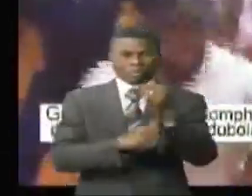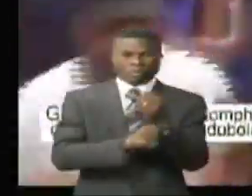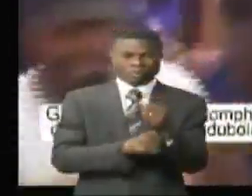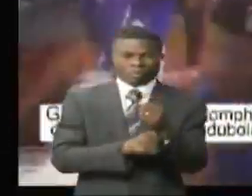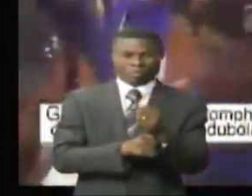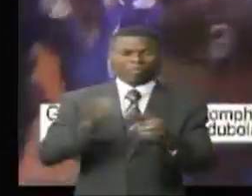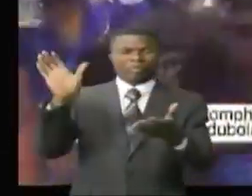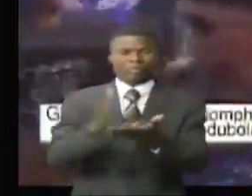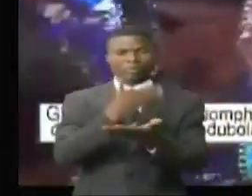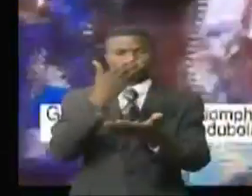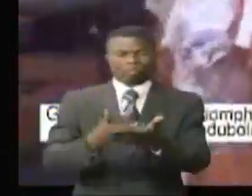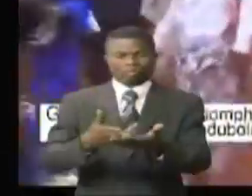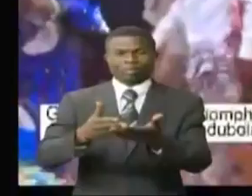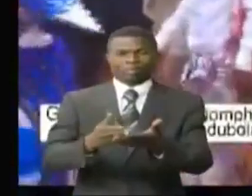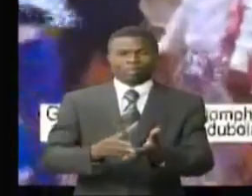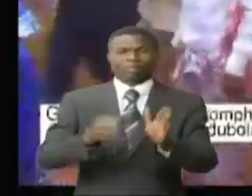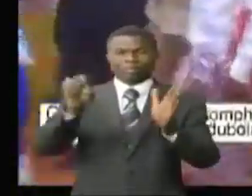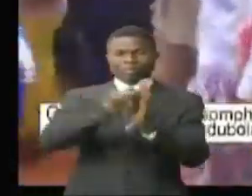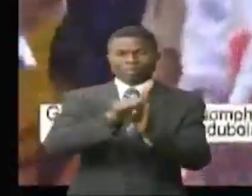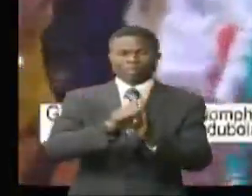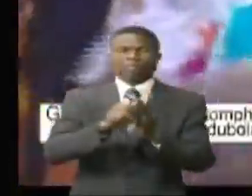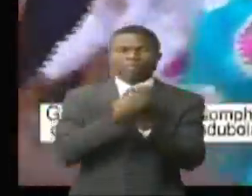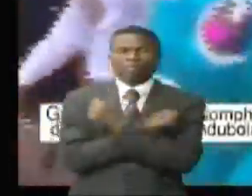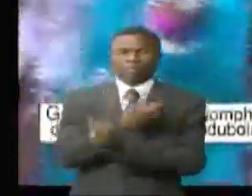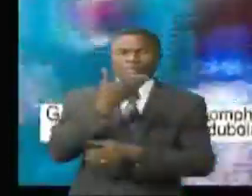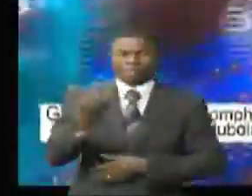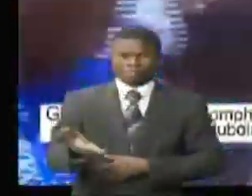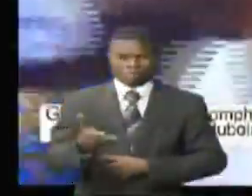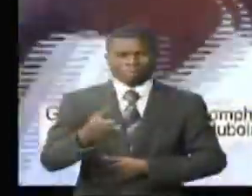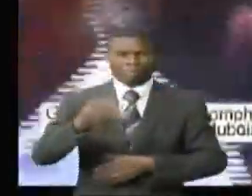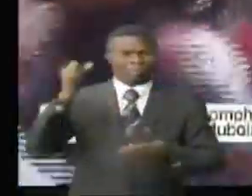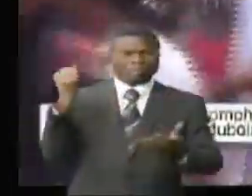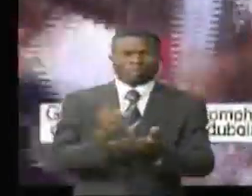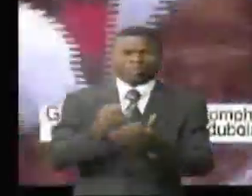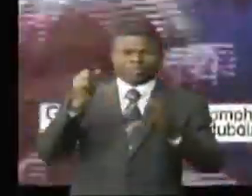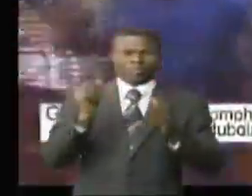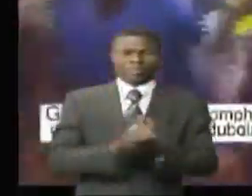les chansons et cantiques signes de symbiose.